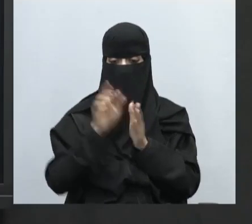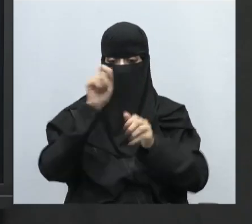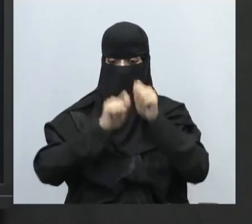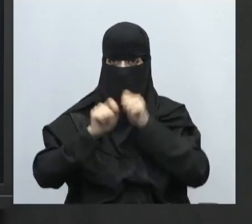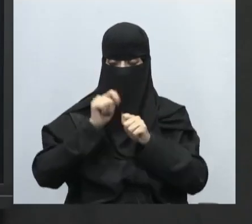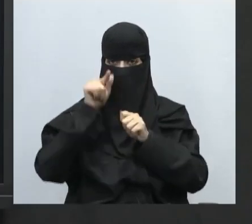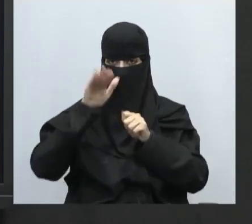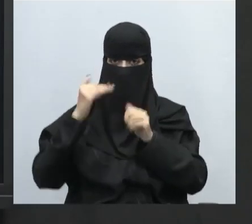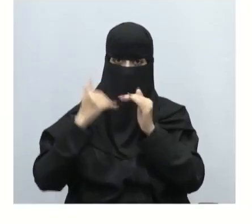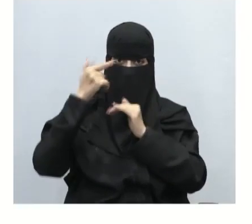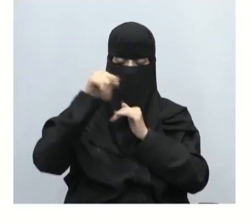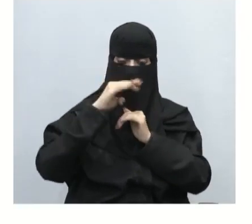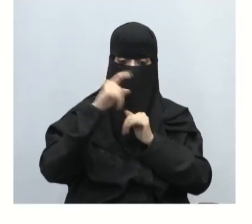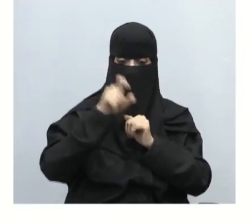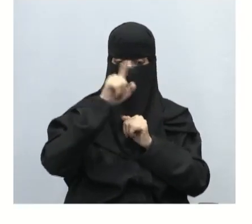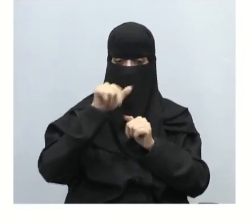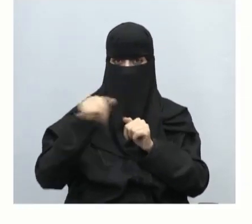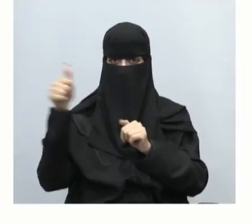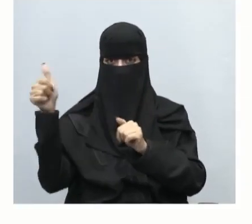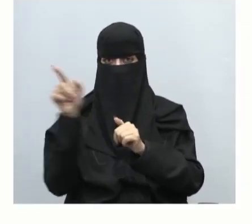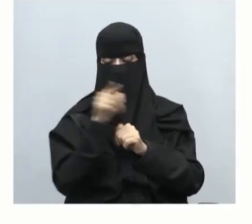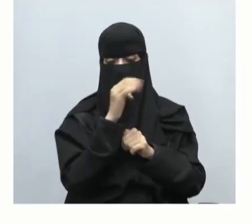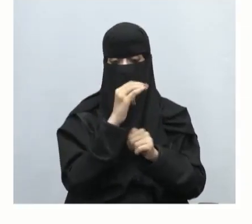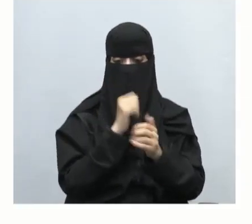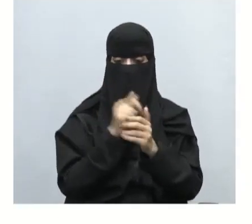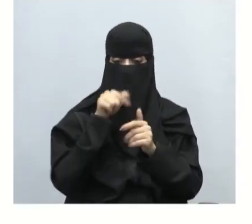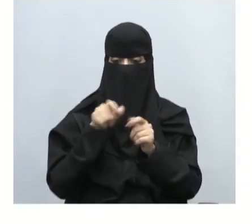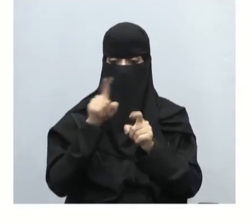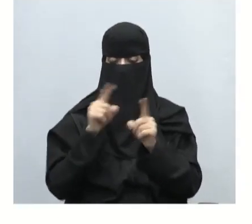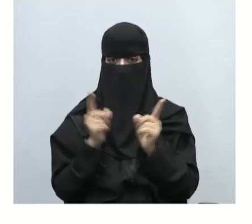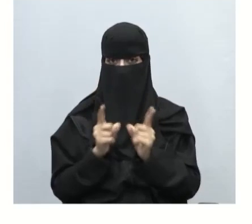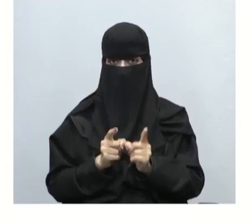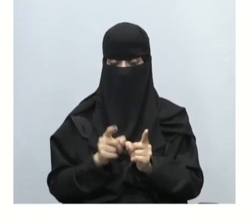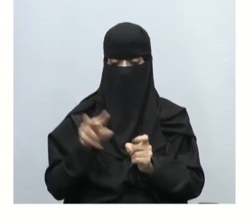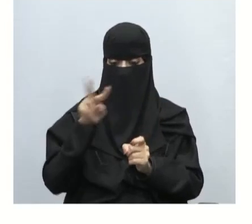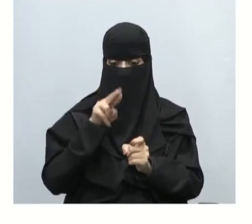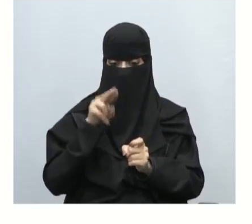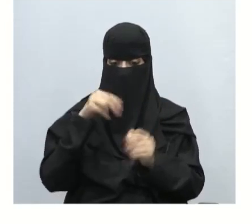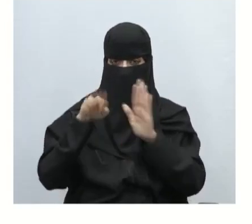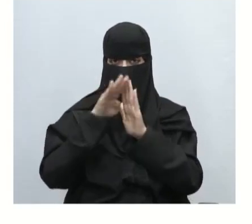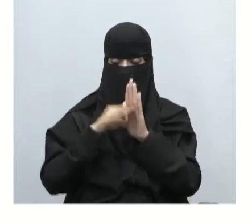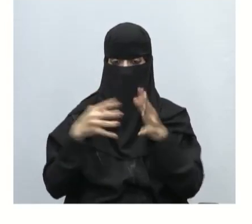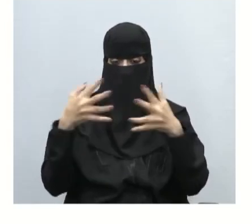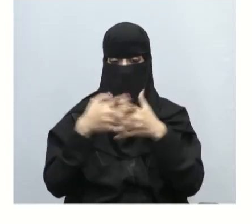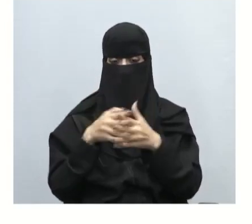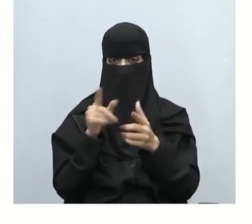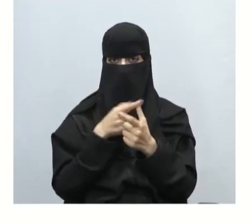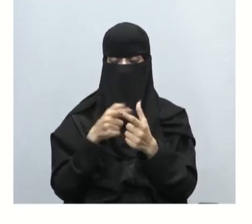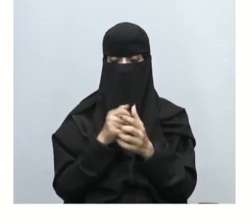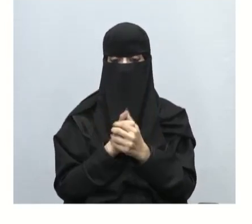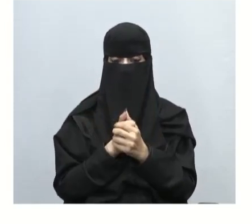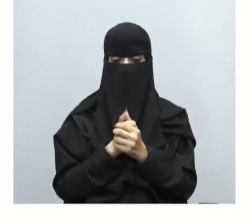استعمل الشكل الاع للاجابه على الاسئله من الف الى ج السؤال الف حدد زوجا مرتبا مشتركا